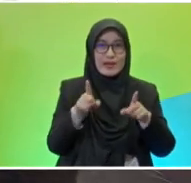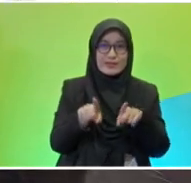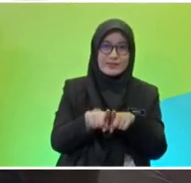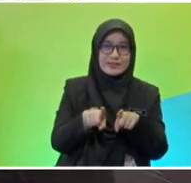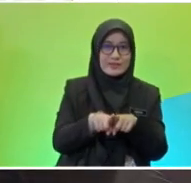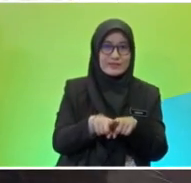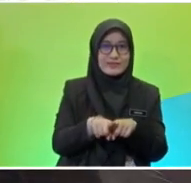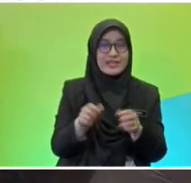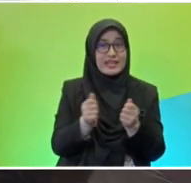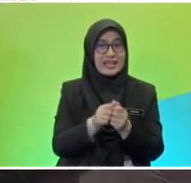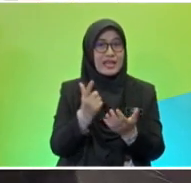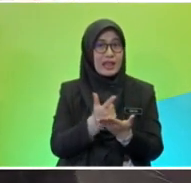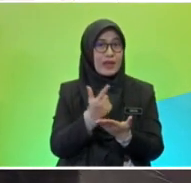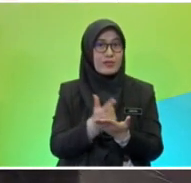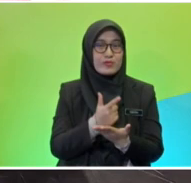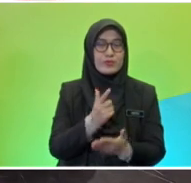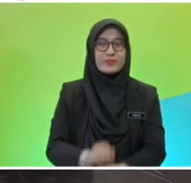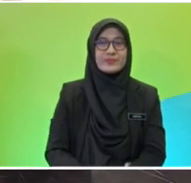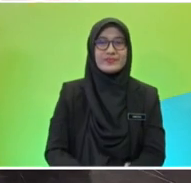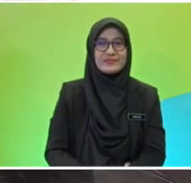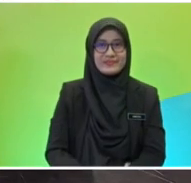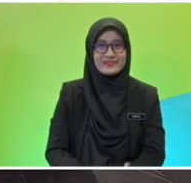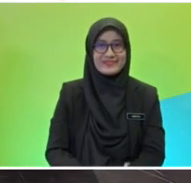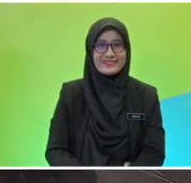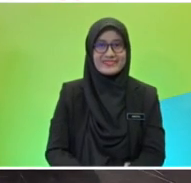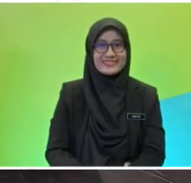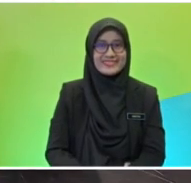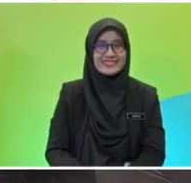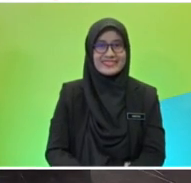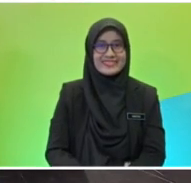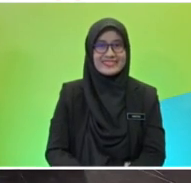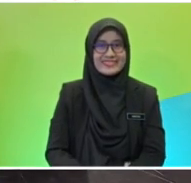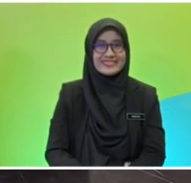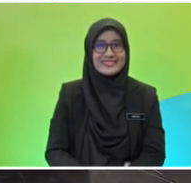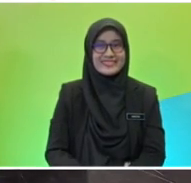yang sekali. Boleh, cikgu? Boleh. Okey, satu, dua, tiga. Jom. Jalan tekedek.